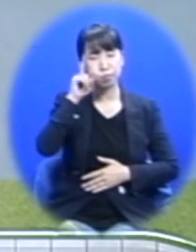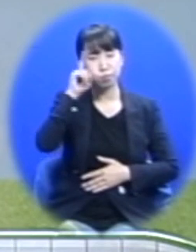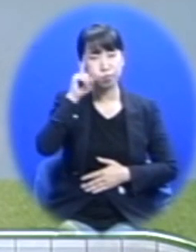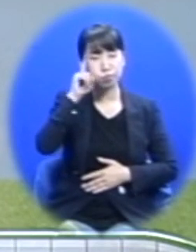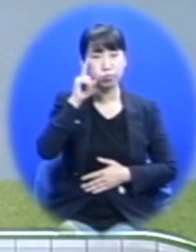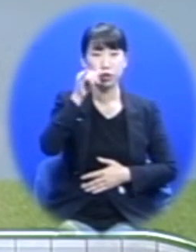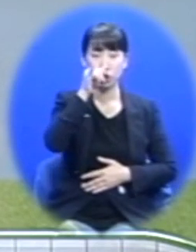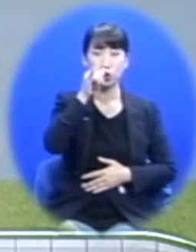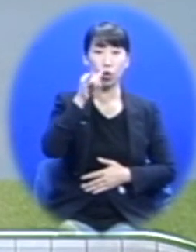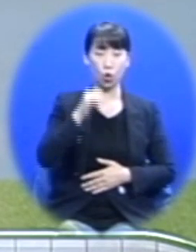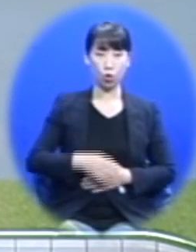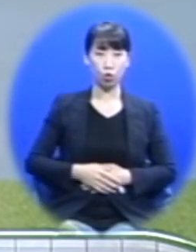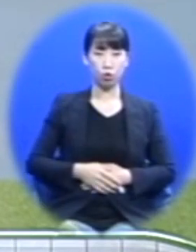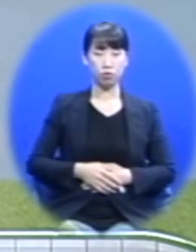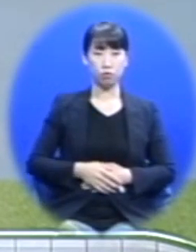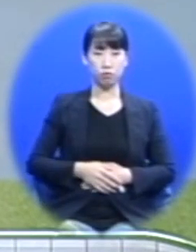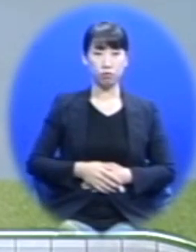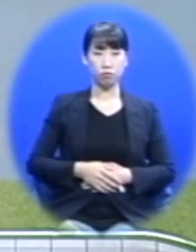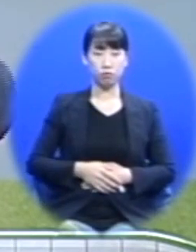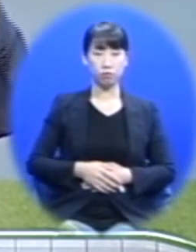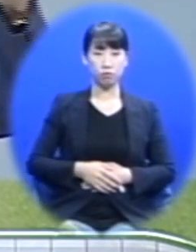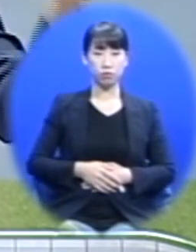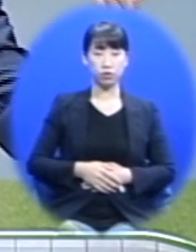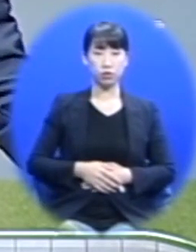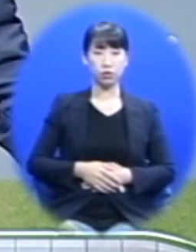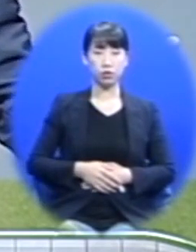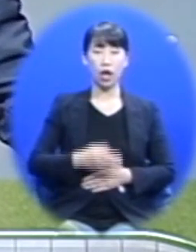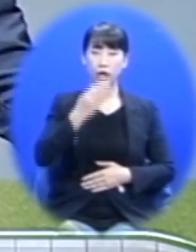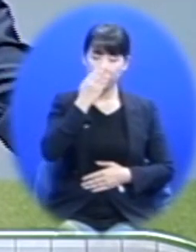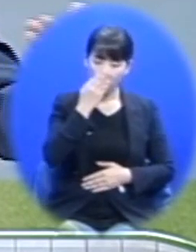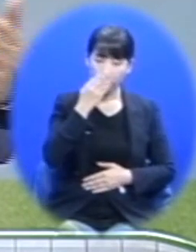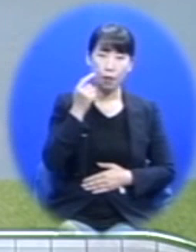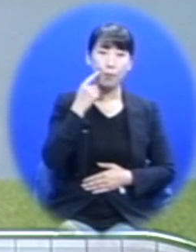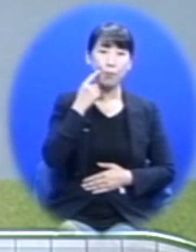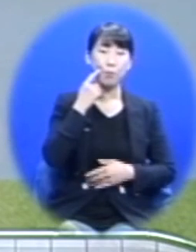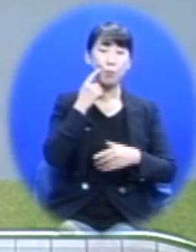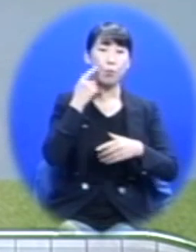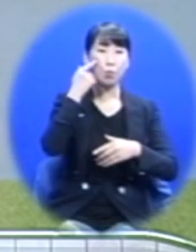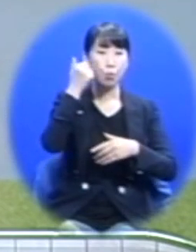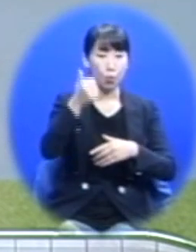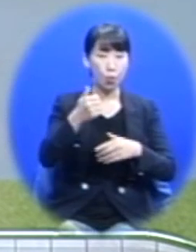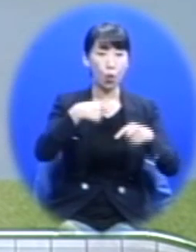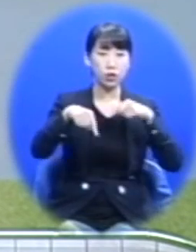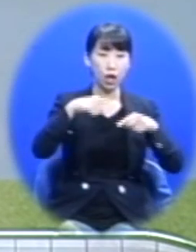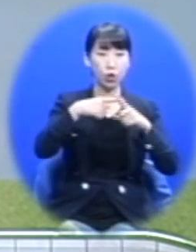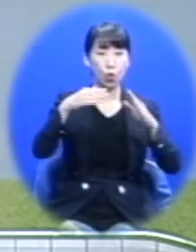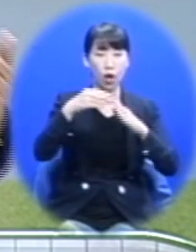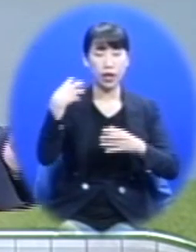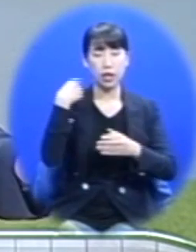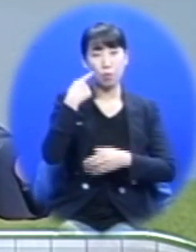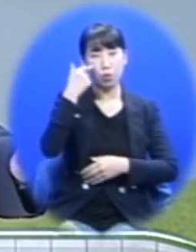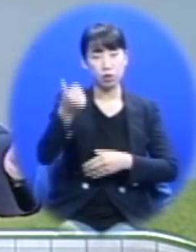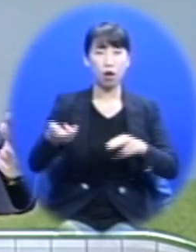밀려오는 그런 경험을 했습니다. 선한목자교회 담임 목사직으로 다시 돌아오고 또 이렇게 설교를 다시